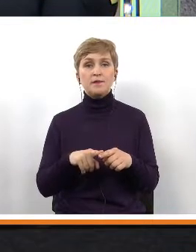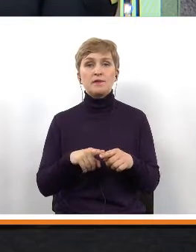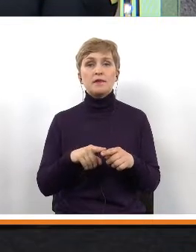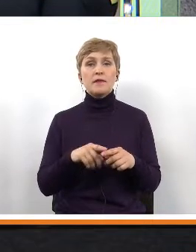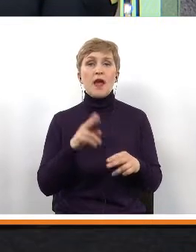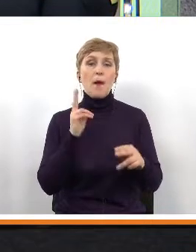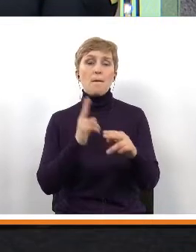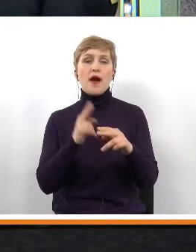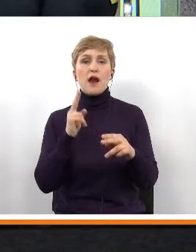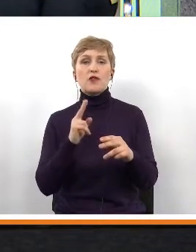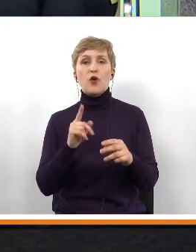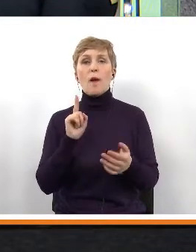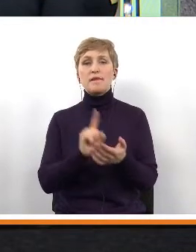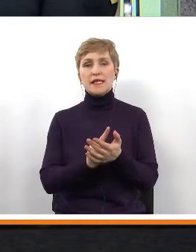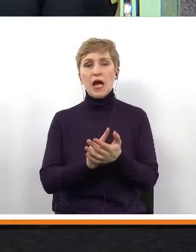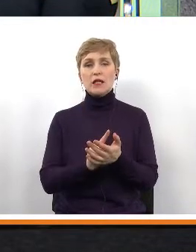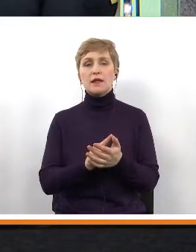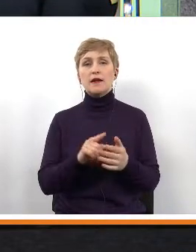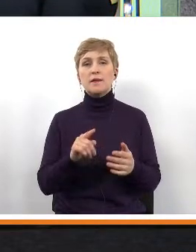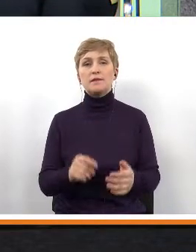мораторий на обязательное,